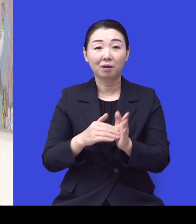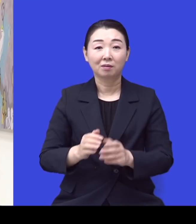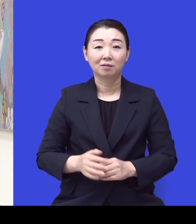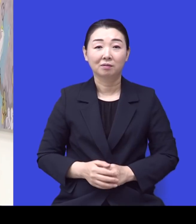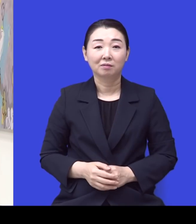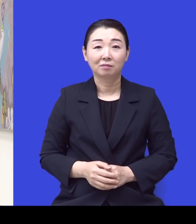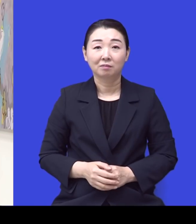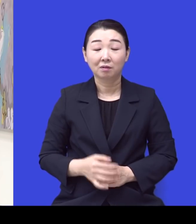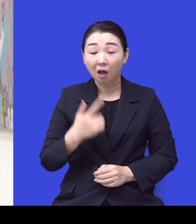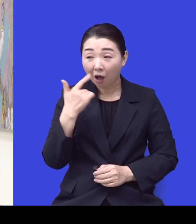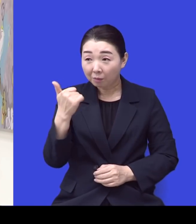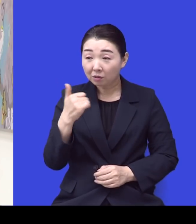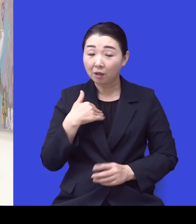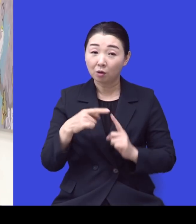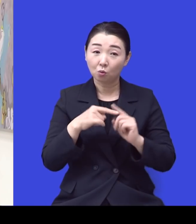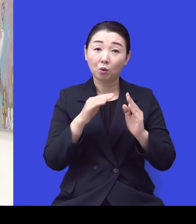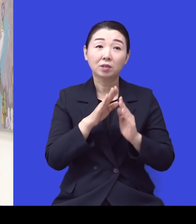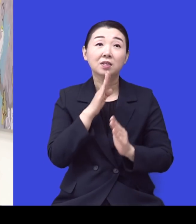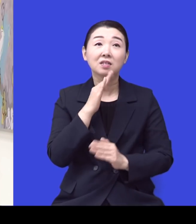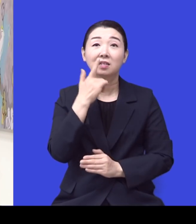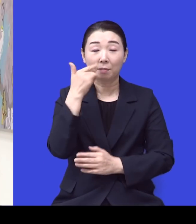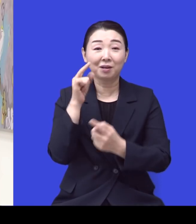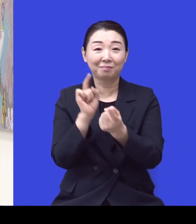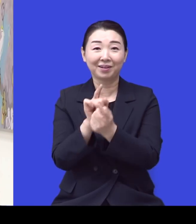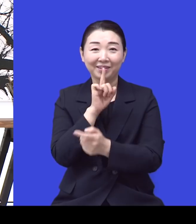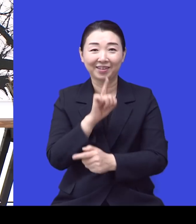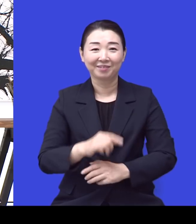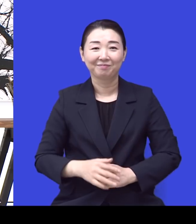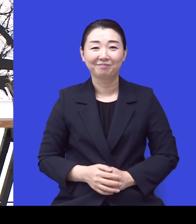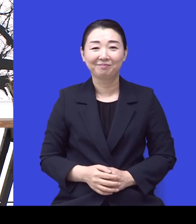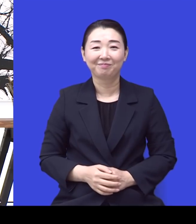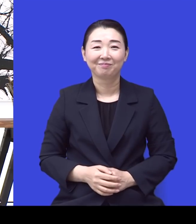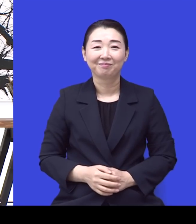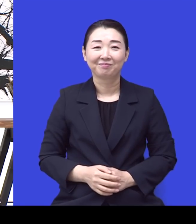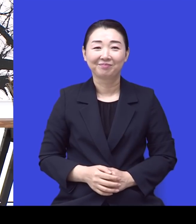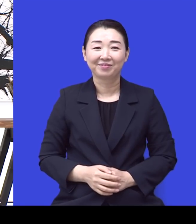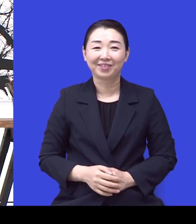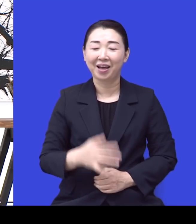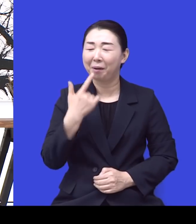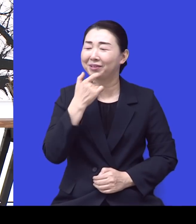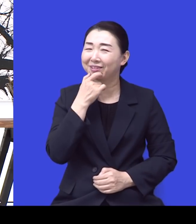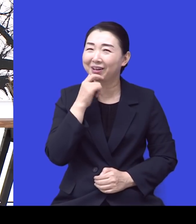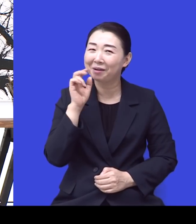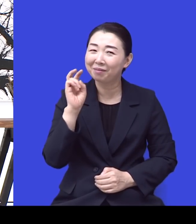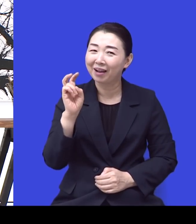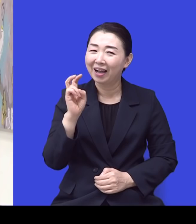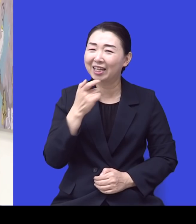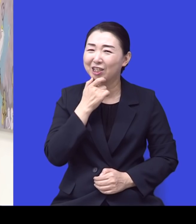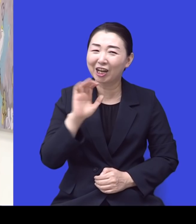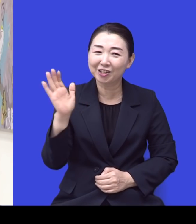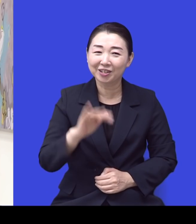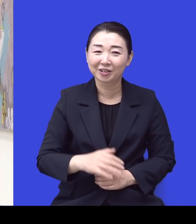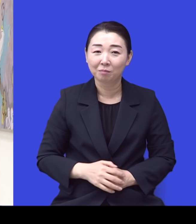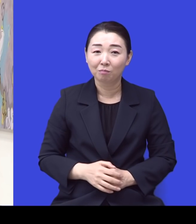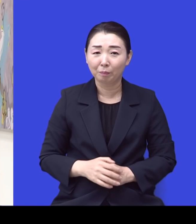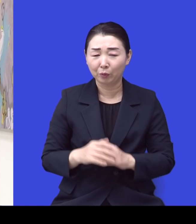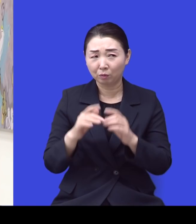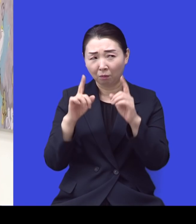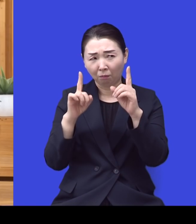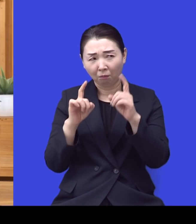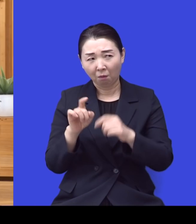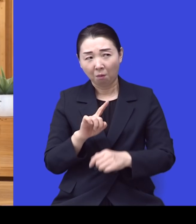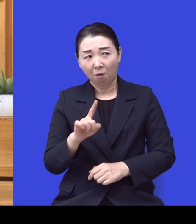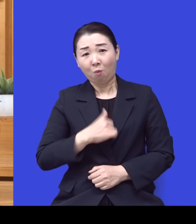예. 아버지 내가 교회에서 진짜 아버지를 만났다고. 아버지 싫어하셨을 것 같아요. 아니 싫어한 정도가 아니라 근데 표정이 뭐